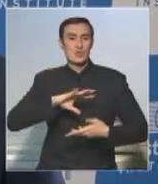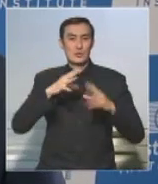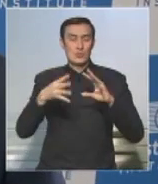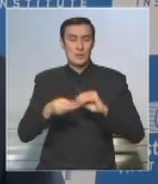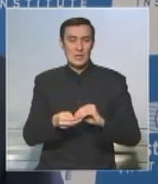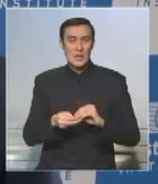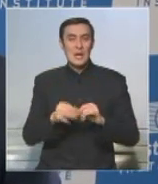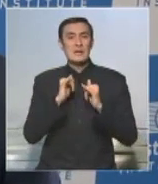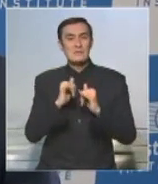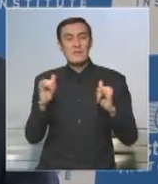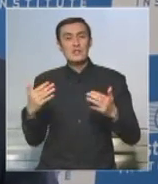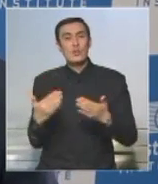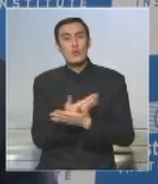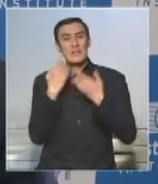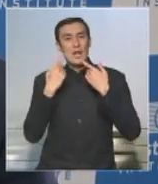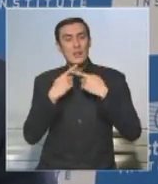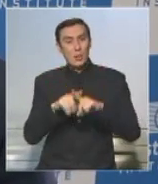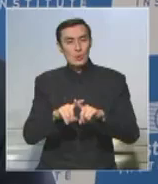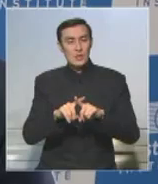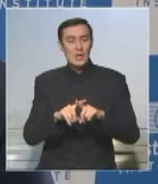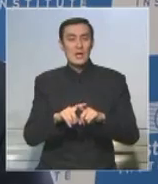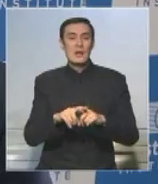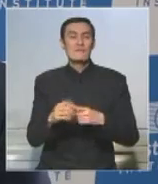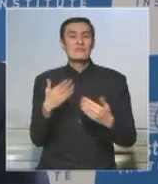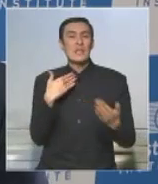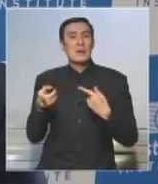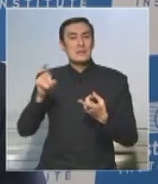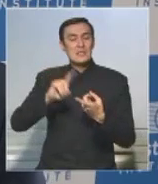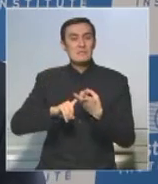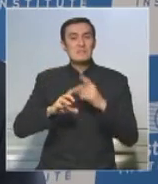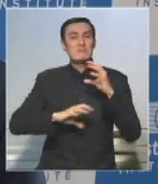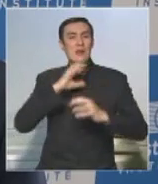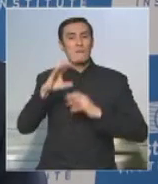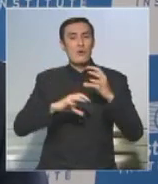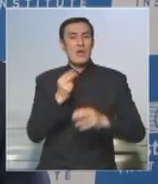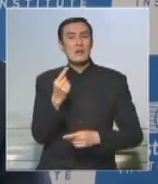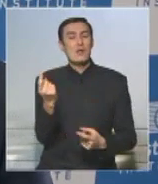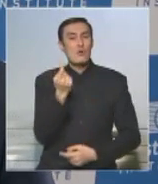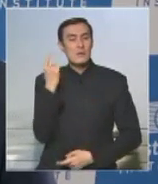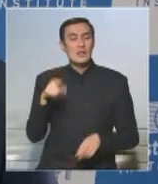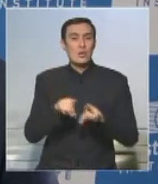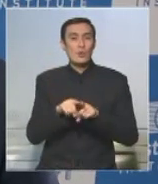успехом. Развиваются новые технологии, идет взаимодействие с мировой экономикой.